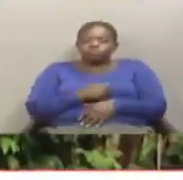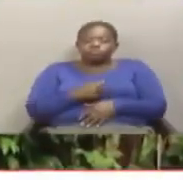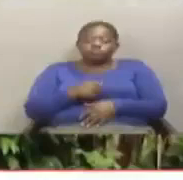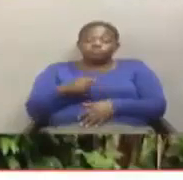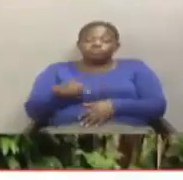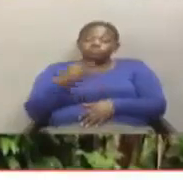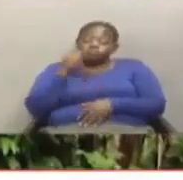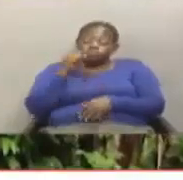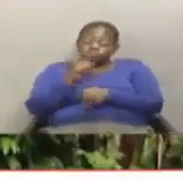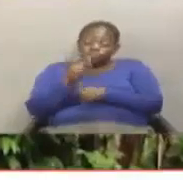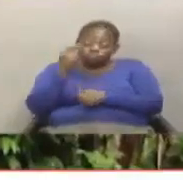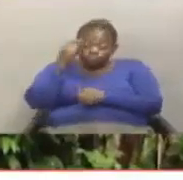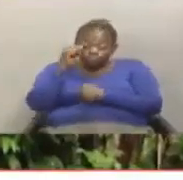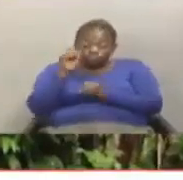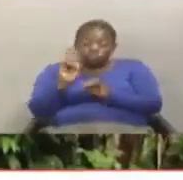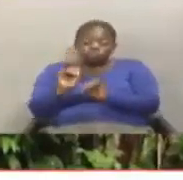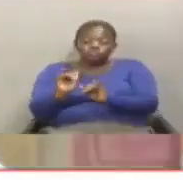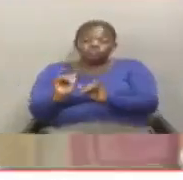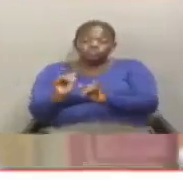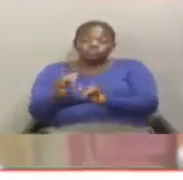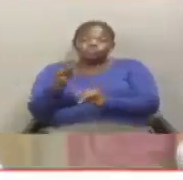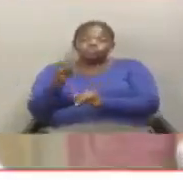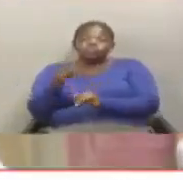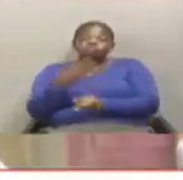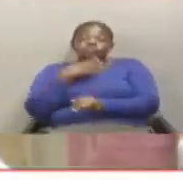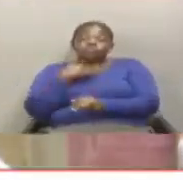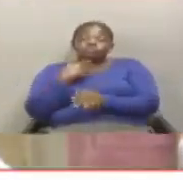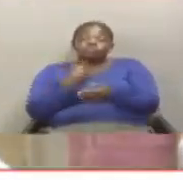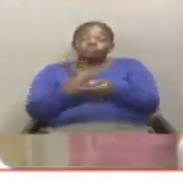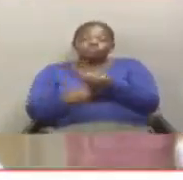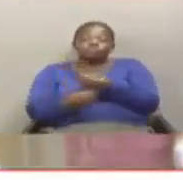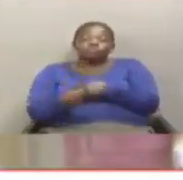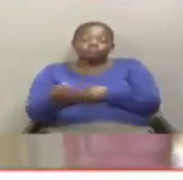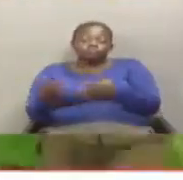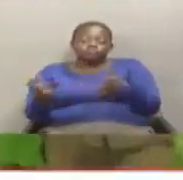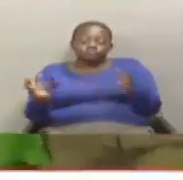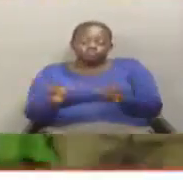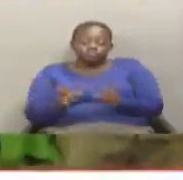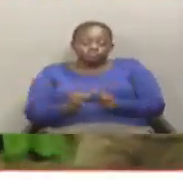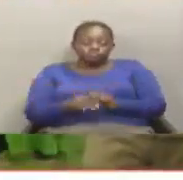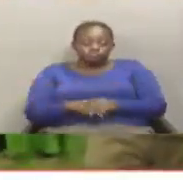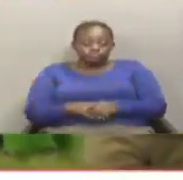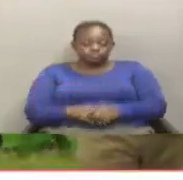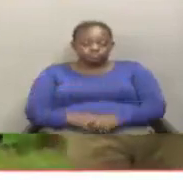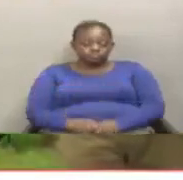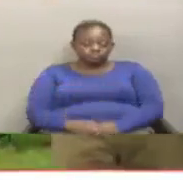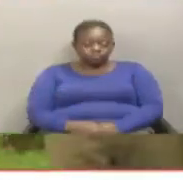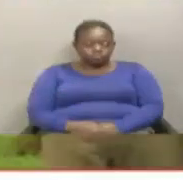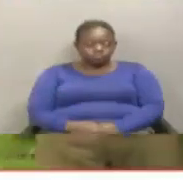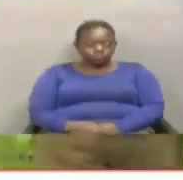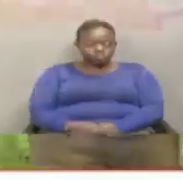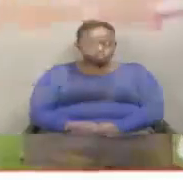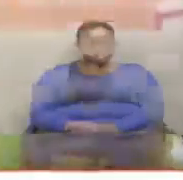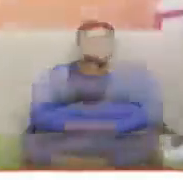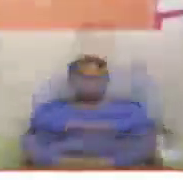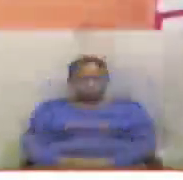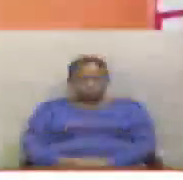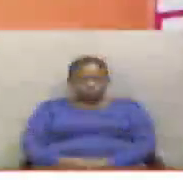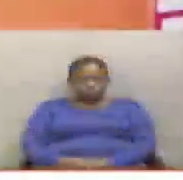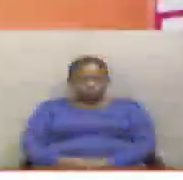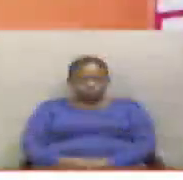yabireka wegaleveresing obitwale sawulo wokulira yakusakedde eggulu eno ku Lwabukedde TV.